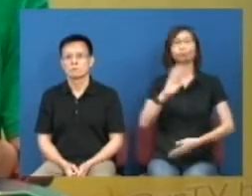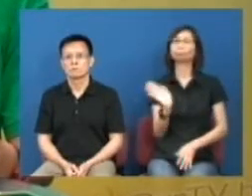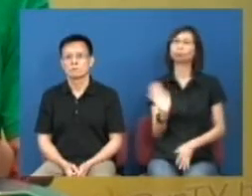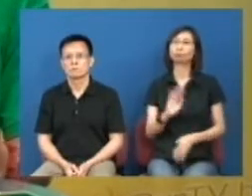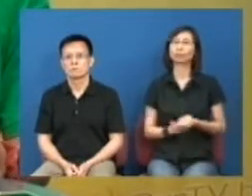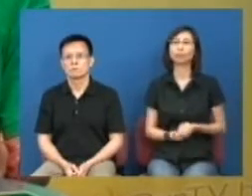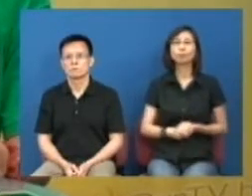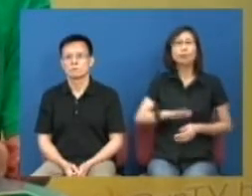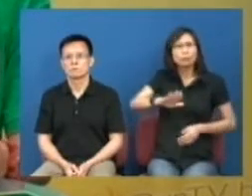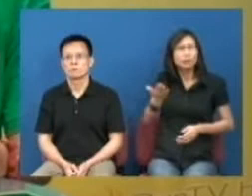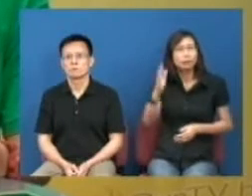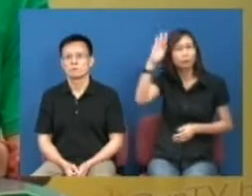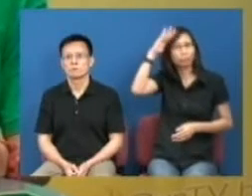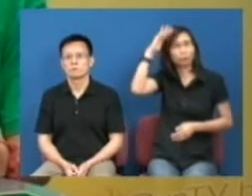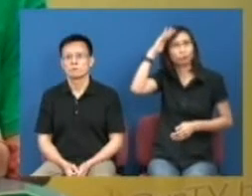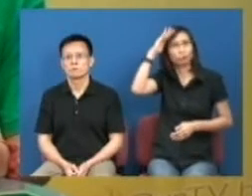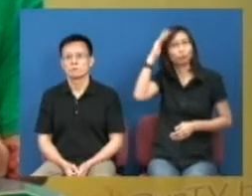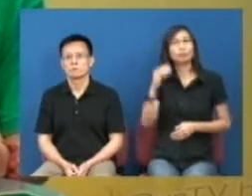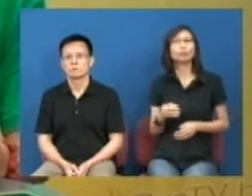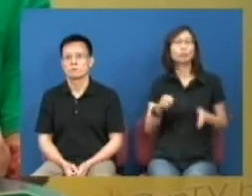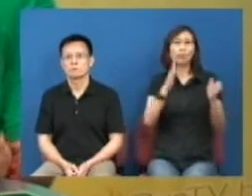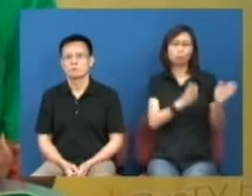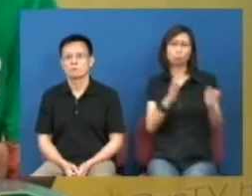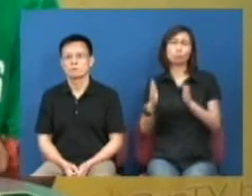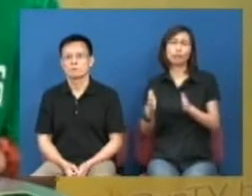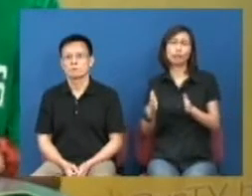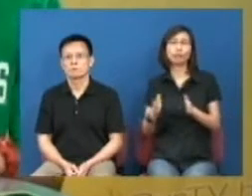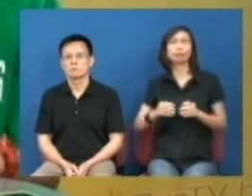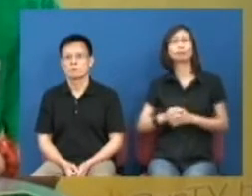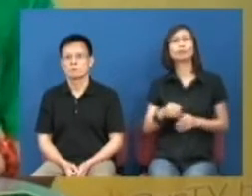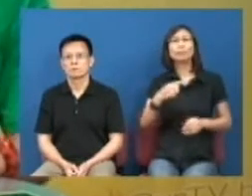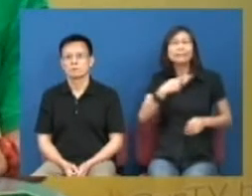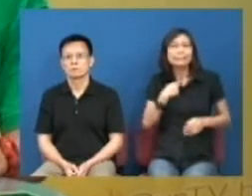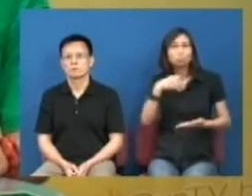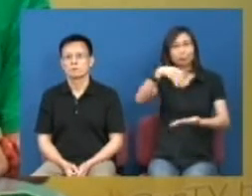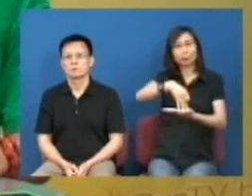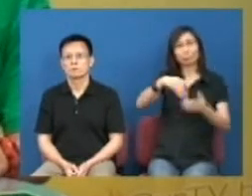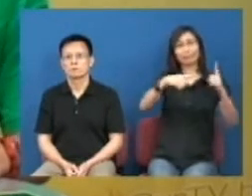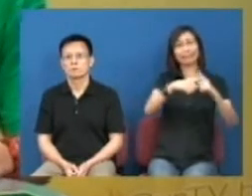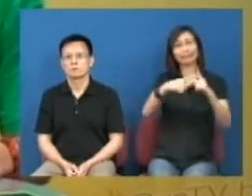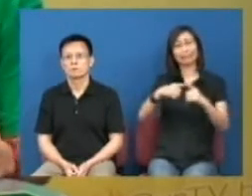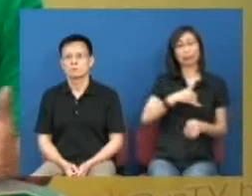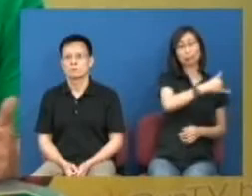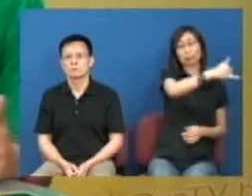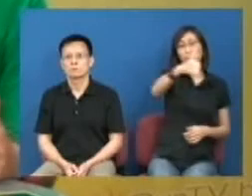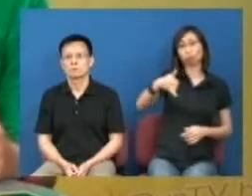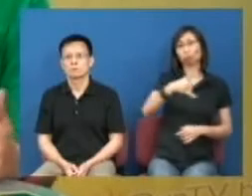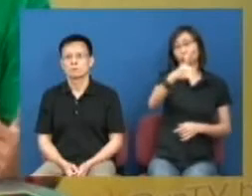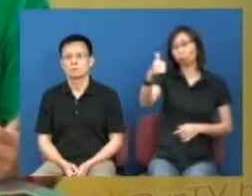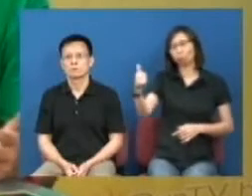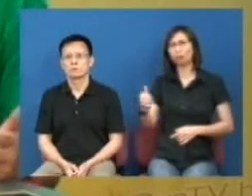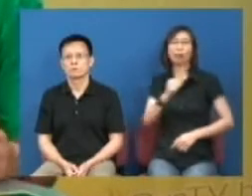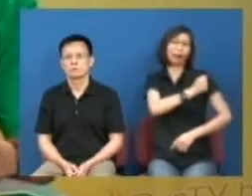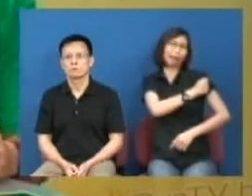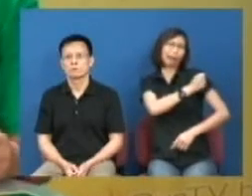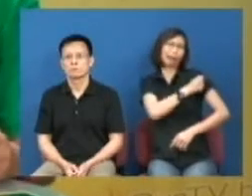施咗一啲措施咧，係要依一個參與者係不斷去兜圈啊、兜路啊，先至好勉強入